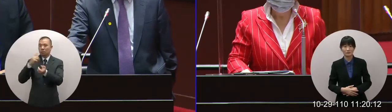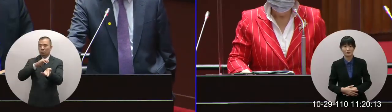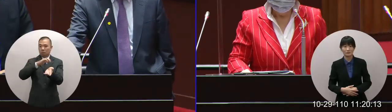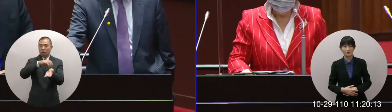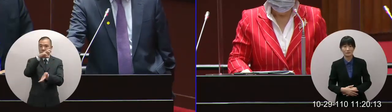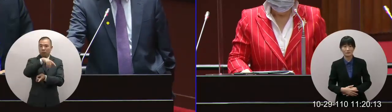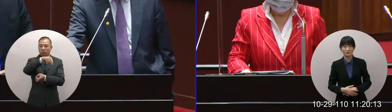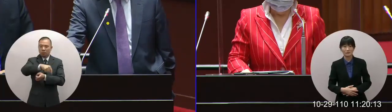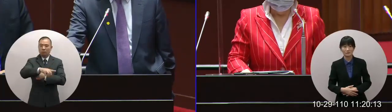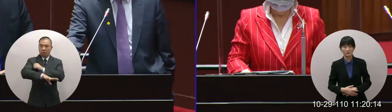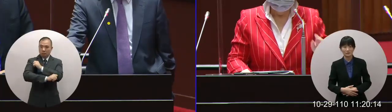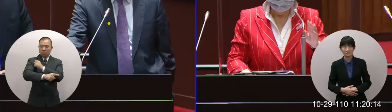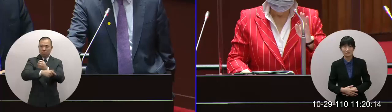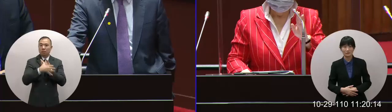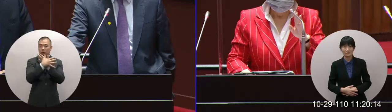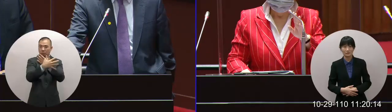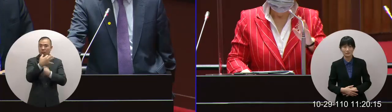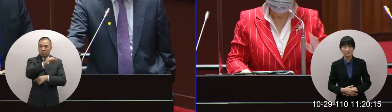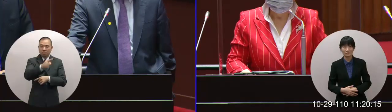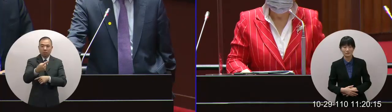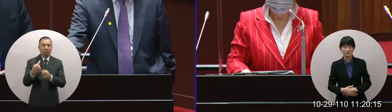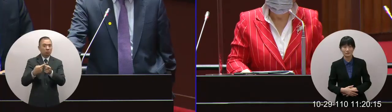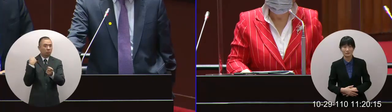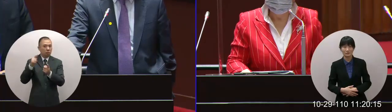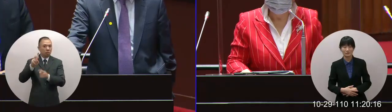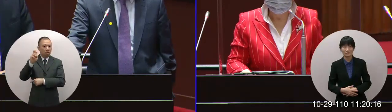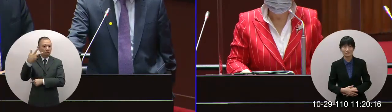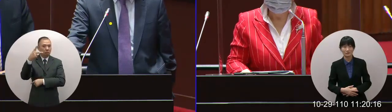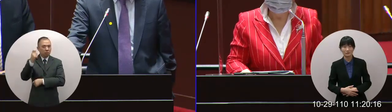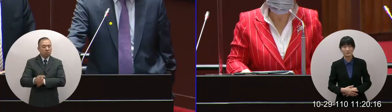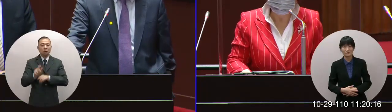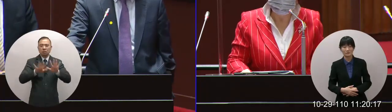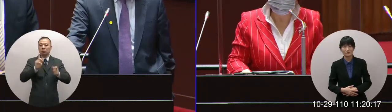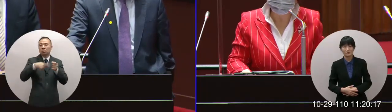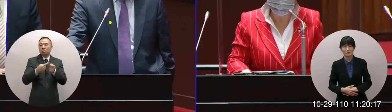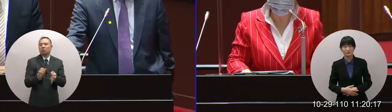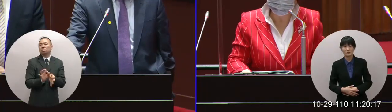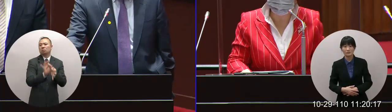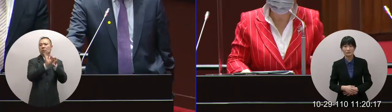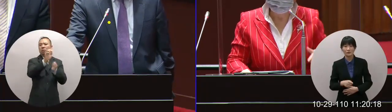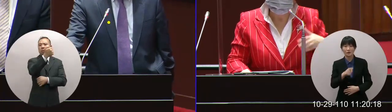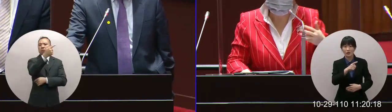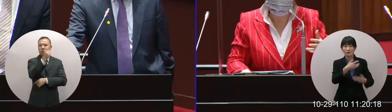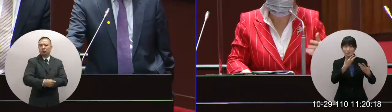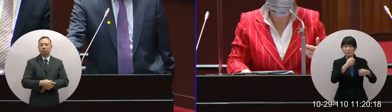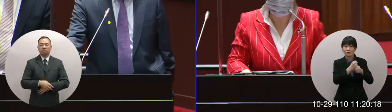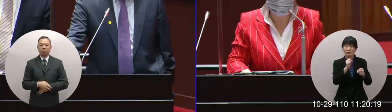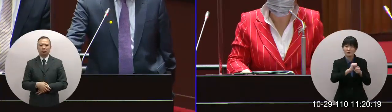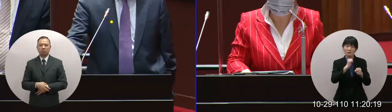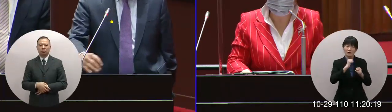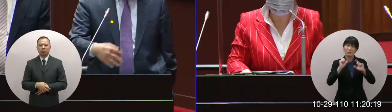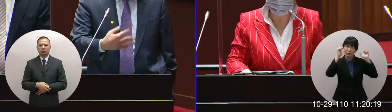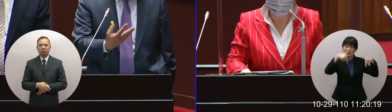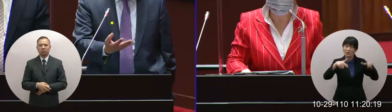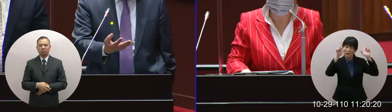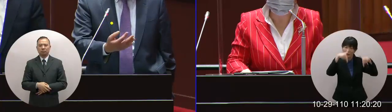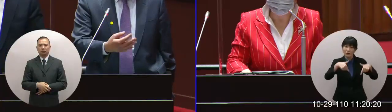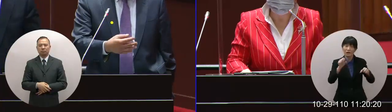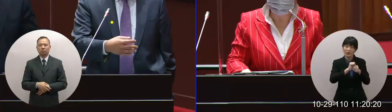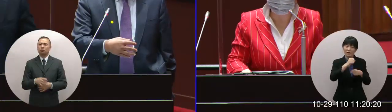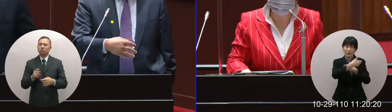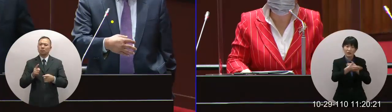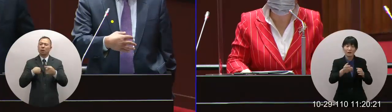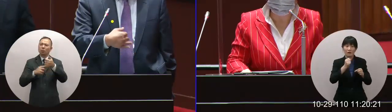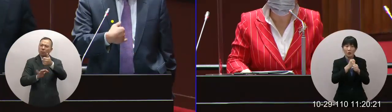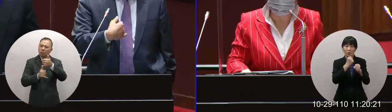的一个奖励金，去年我们编了27亿，今年我们编50亿， 那是他们多做日以继夜加班的奖励